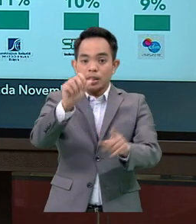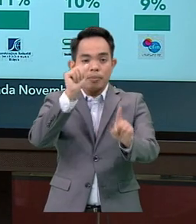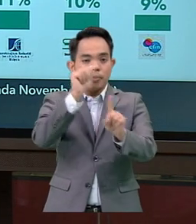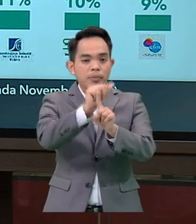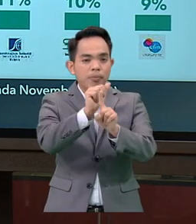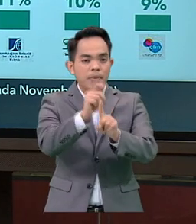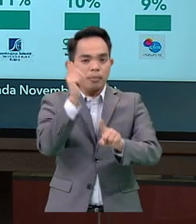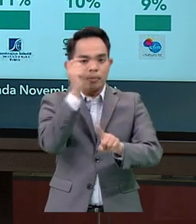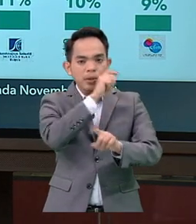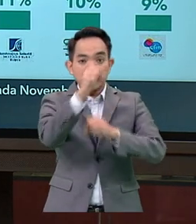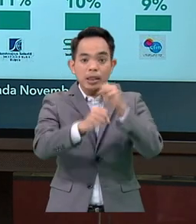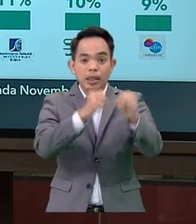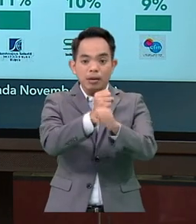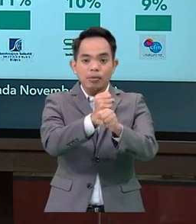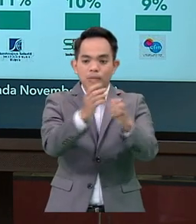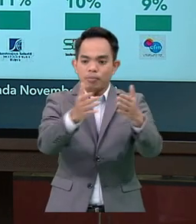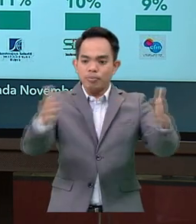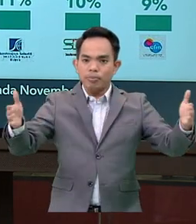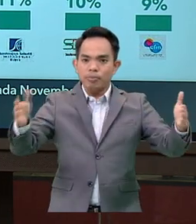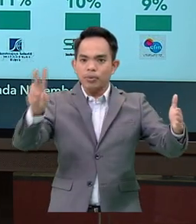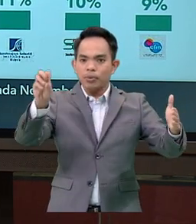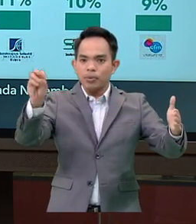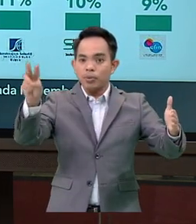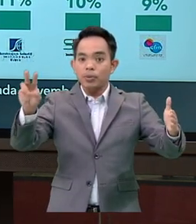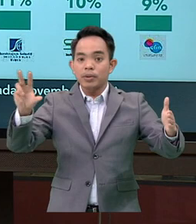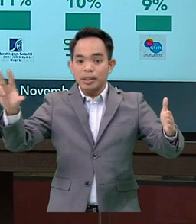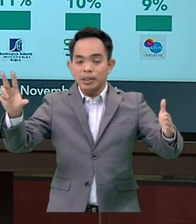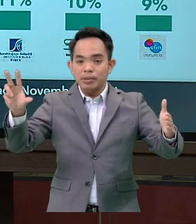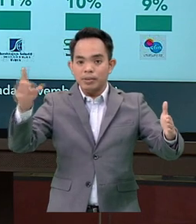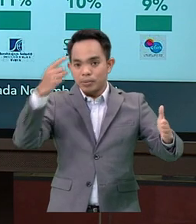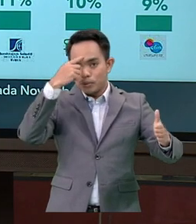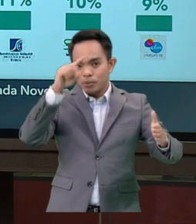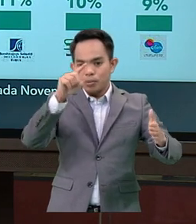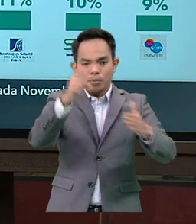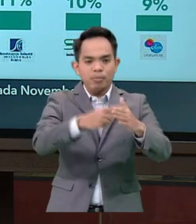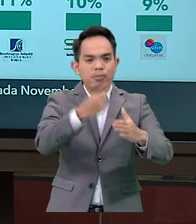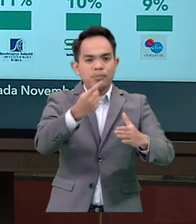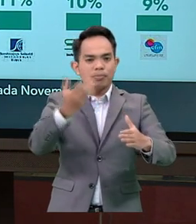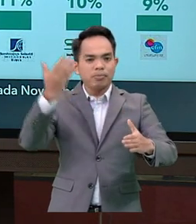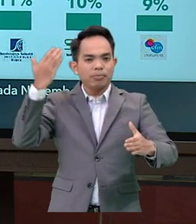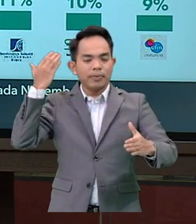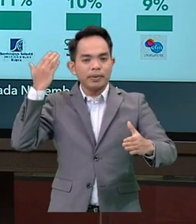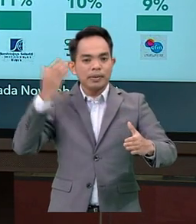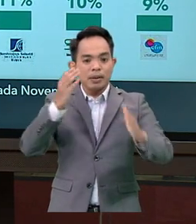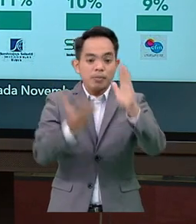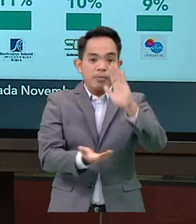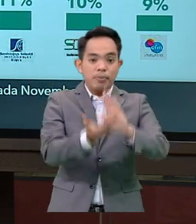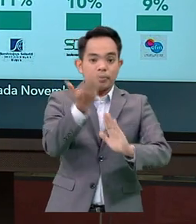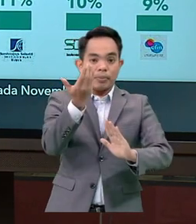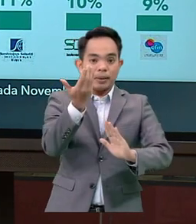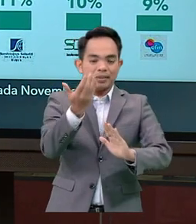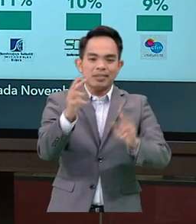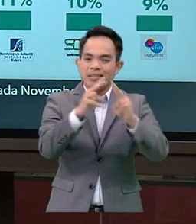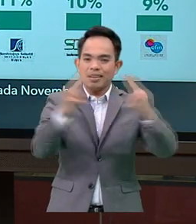sepanjang er tahun ini menurutos Malaysia er untuk beberapa bulan kebelakangan terdekat ini peningkatan itu